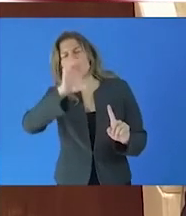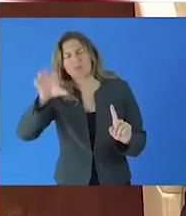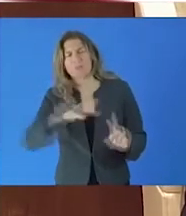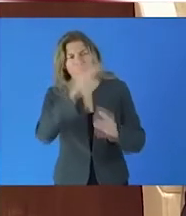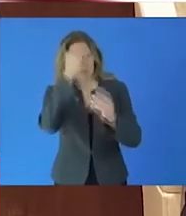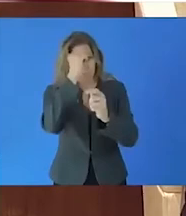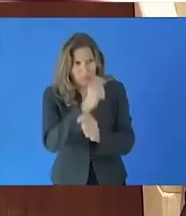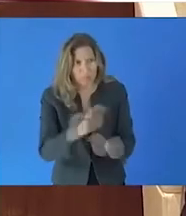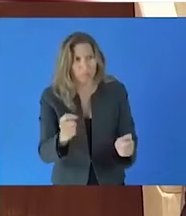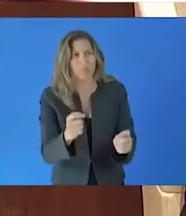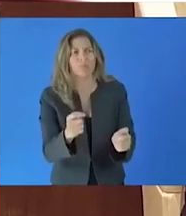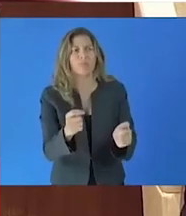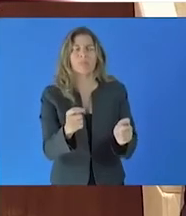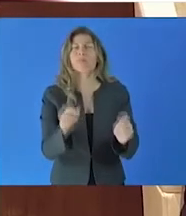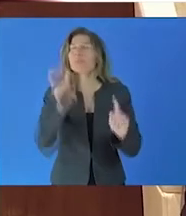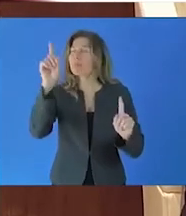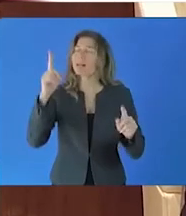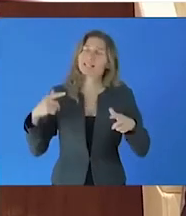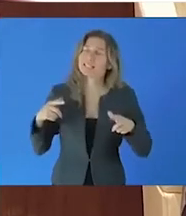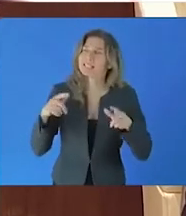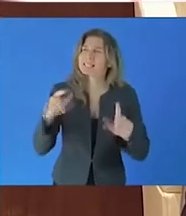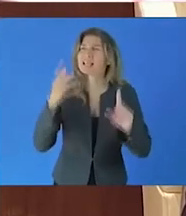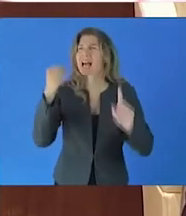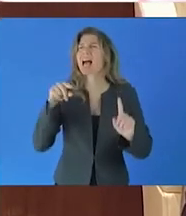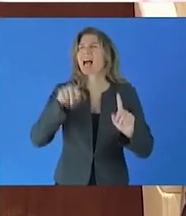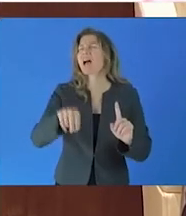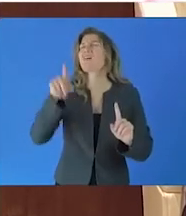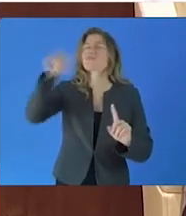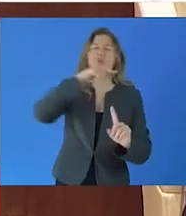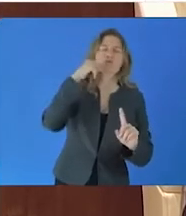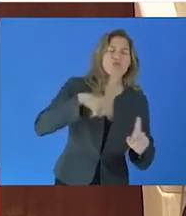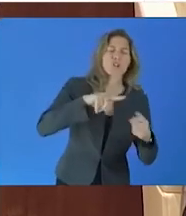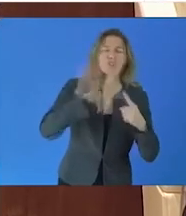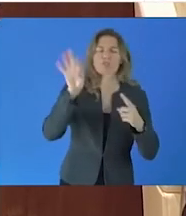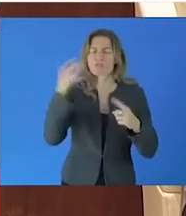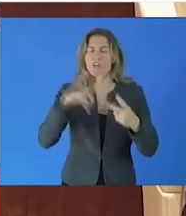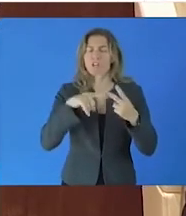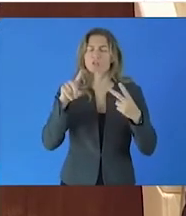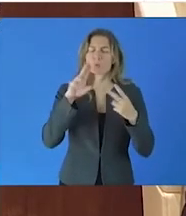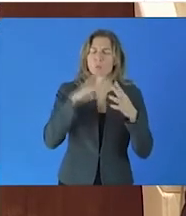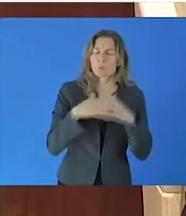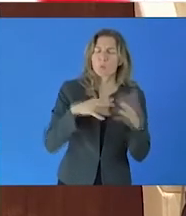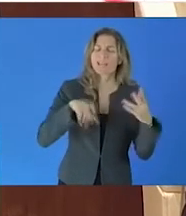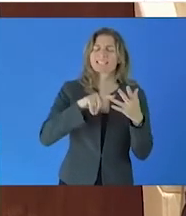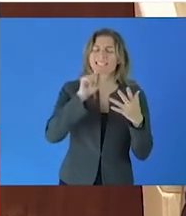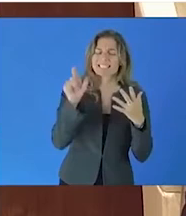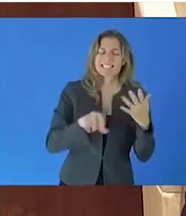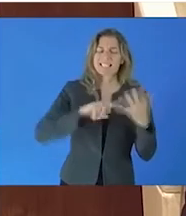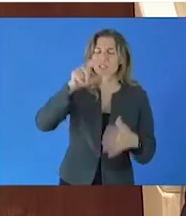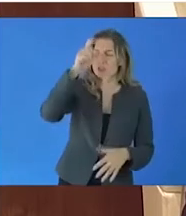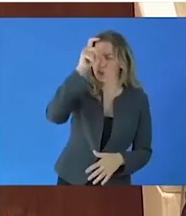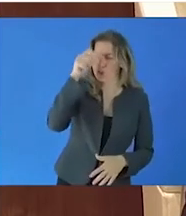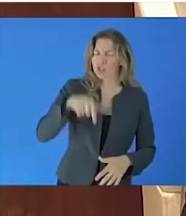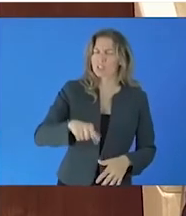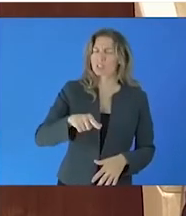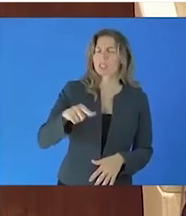dont vous avez bien accuser réception n'a pas fait pour le moment l'objet d'une pression comme dans son rapport aux 6 jours est en attente d'une attention